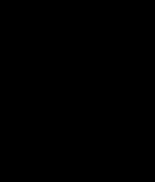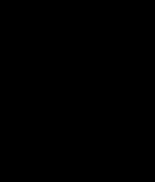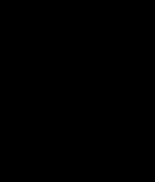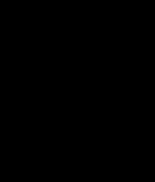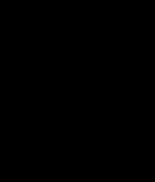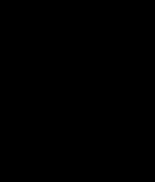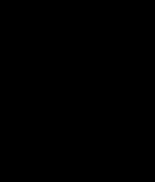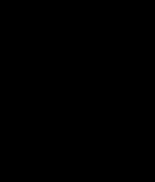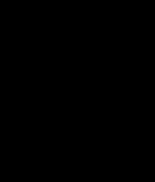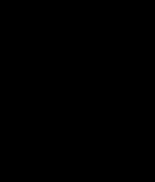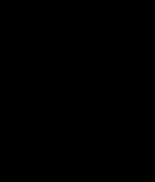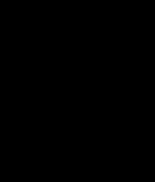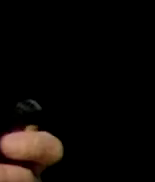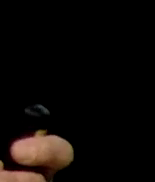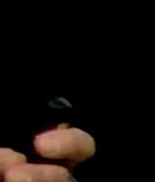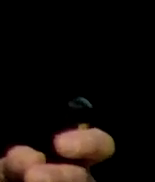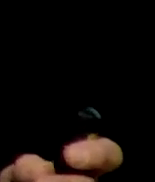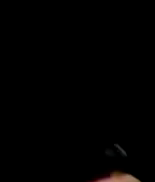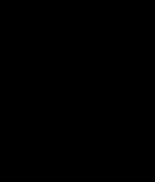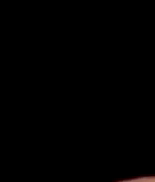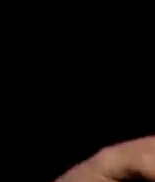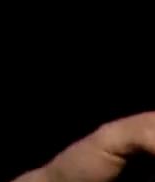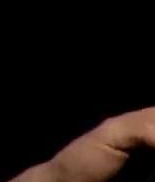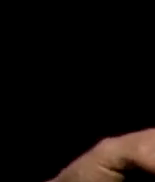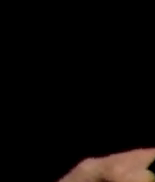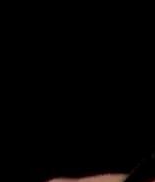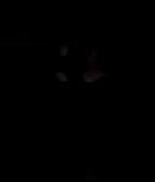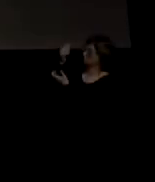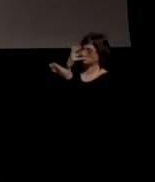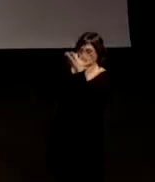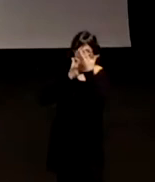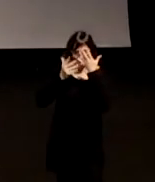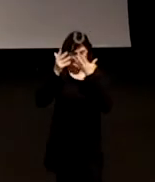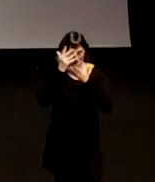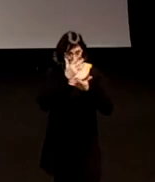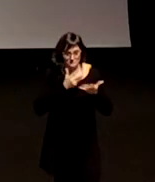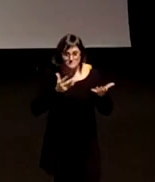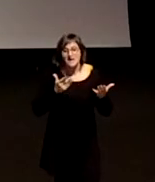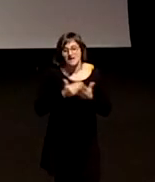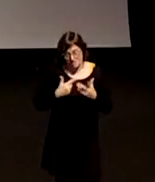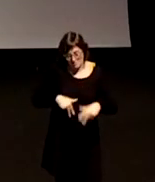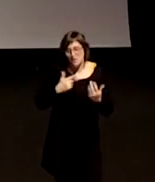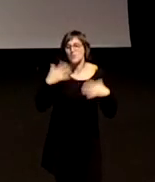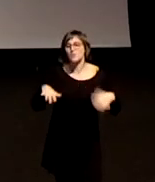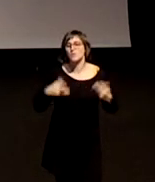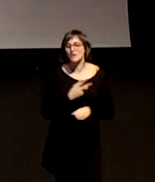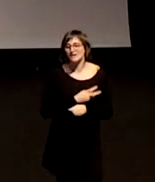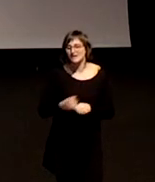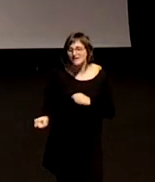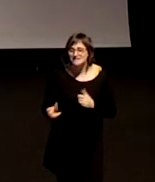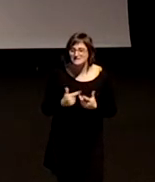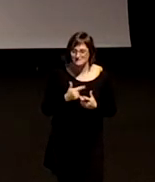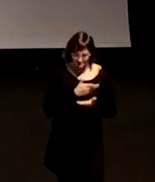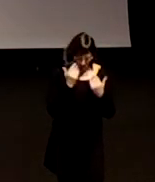ils étaient jeunes mamans papas rats nourris puis un beau jour on les met dehors et là c'est la période de tous les dangers c'est à dire qu'ils vont vagabonder